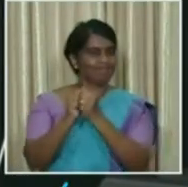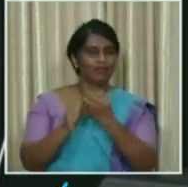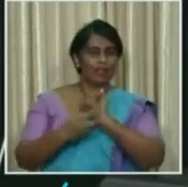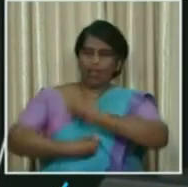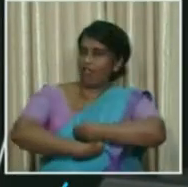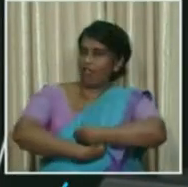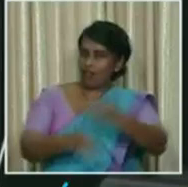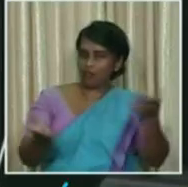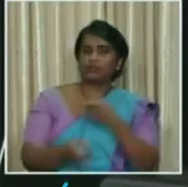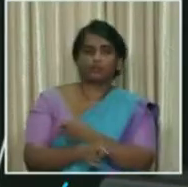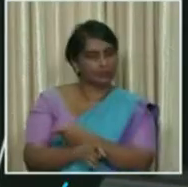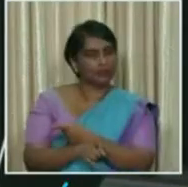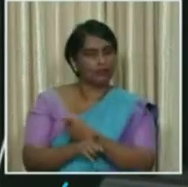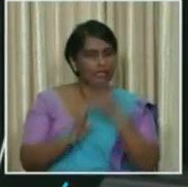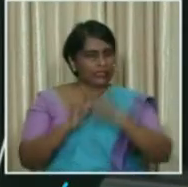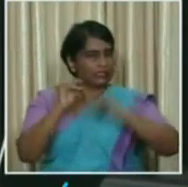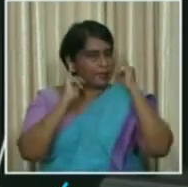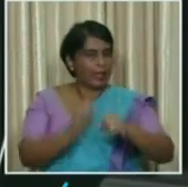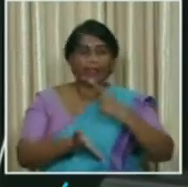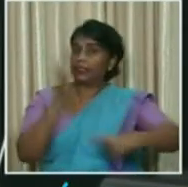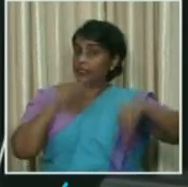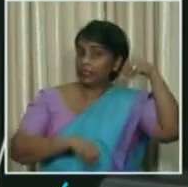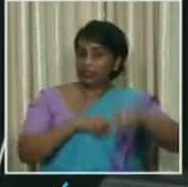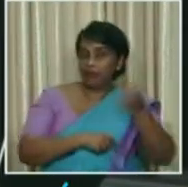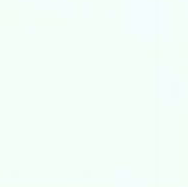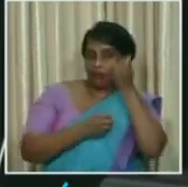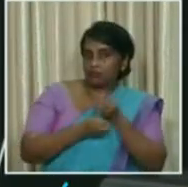විනාශ කරලා එහෙම නැත්නම් මේකේ කුහක දේශපාලන මතවාදයන් ගොඩ